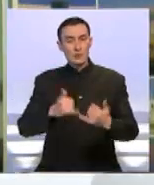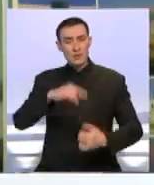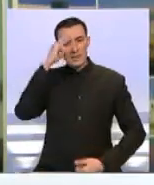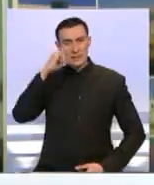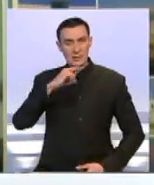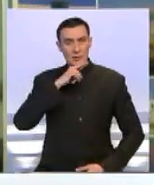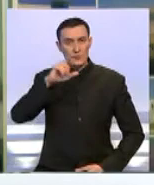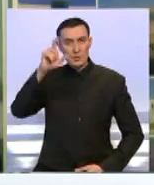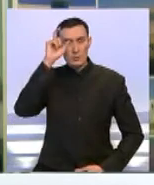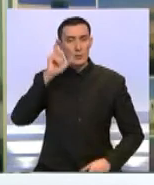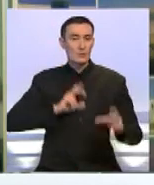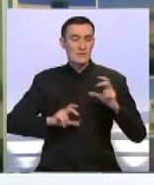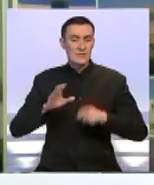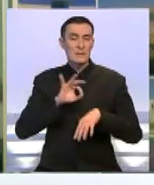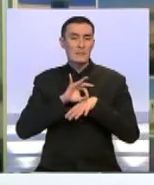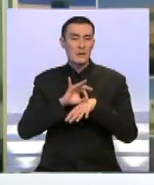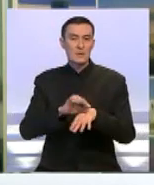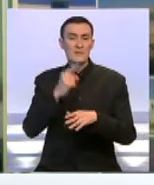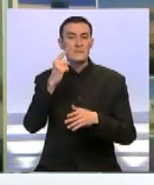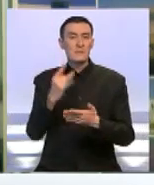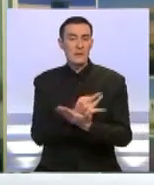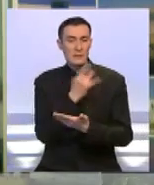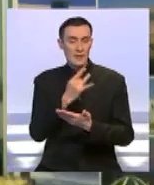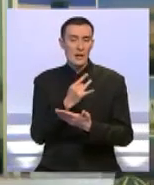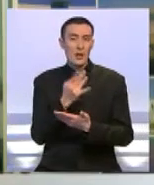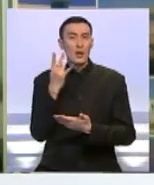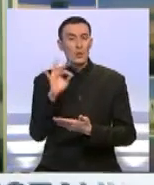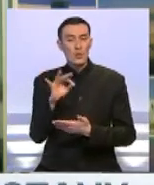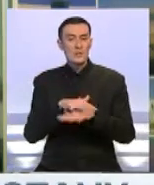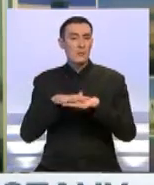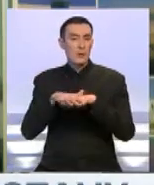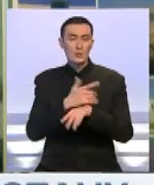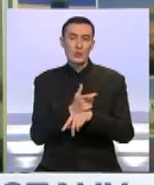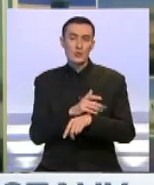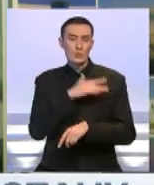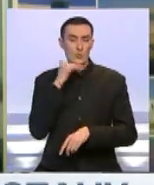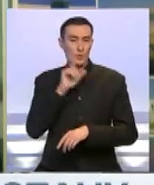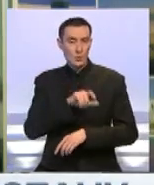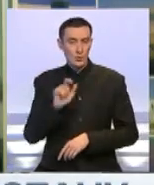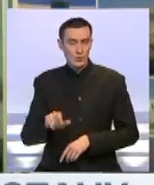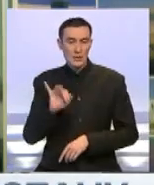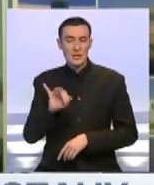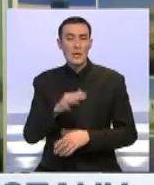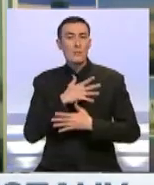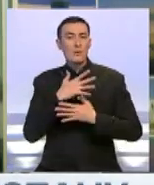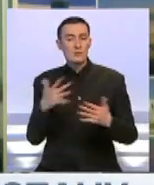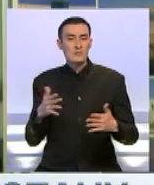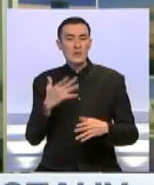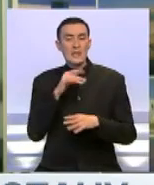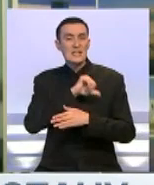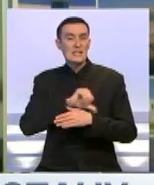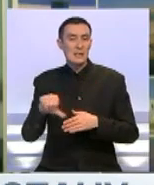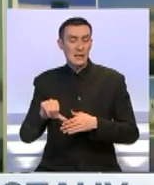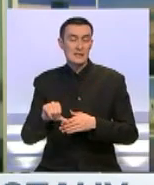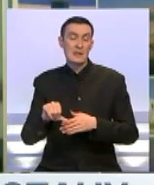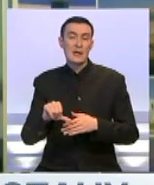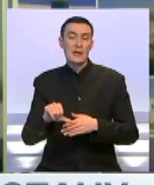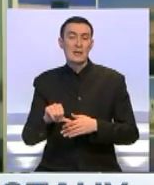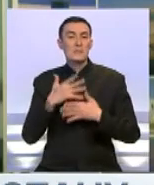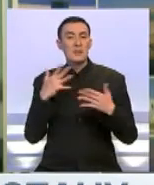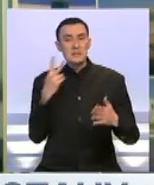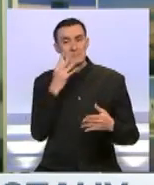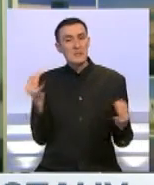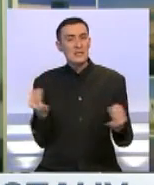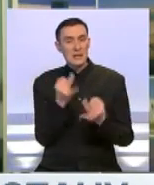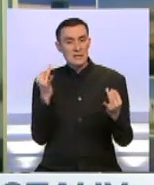в Стамбульском университете проходит впервые. Однако собралось очень много людей, и большинство из них иностранцы. С большим